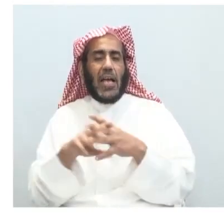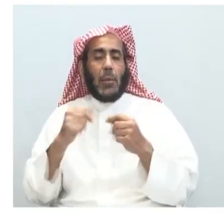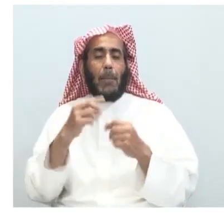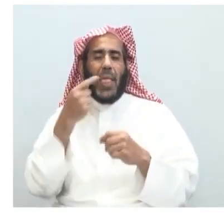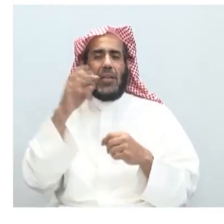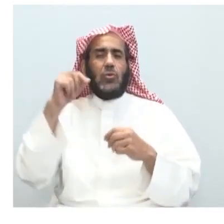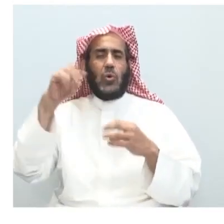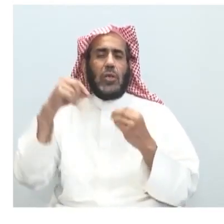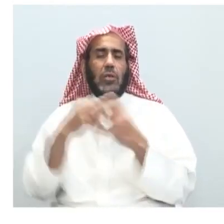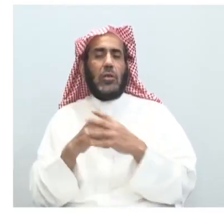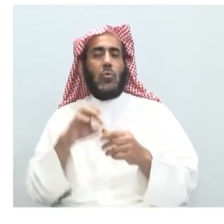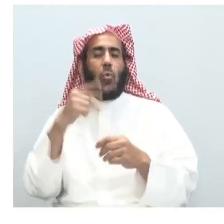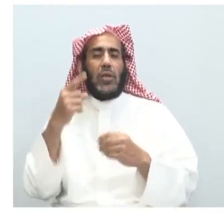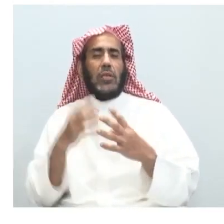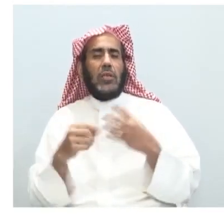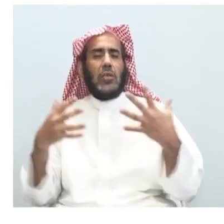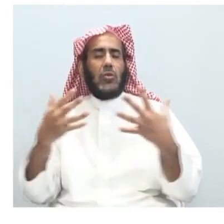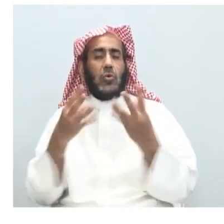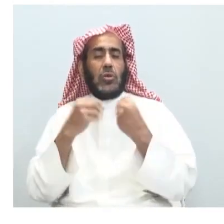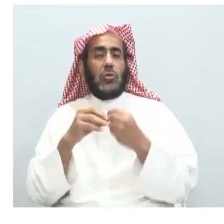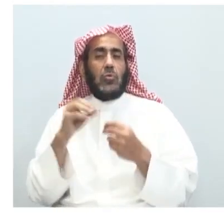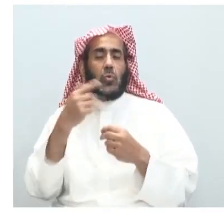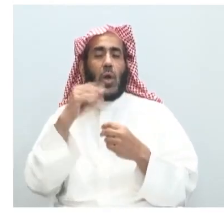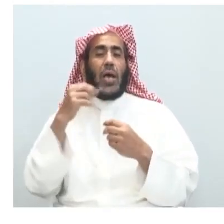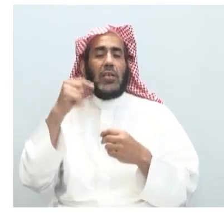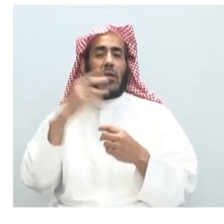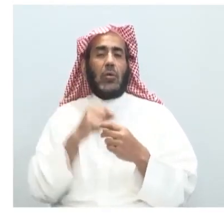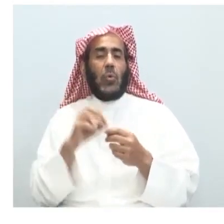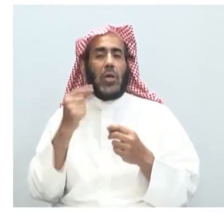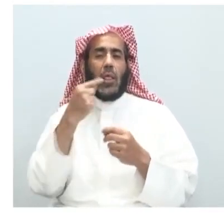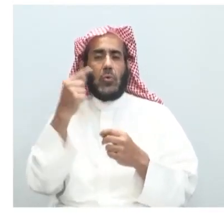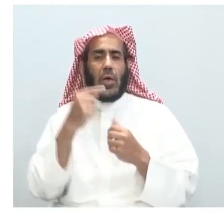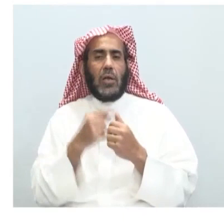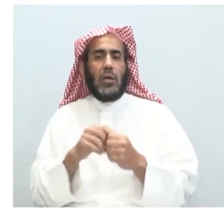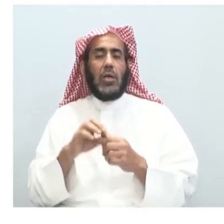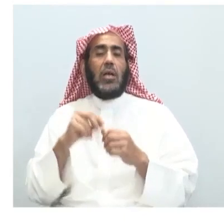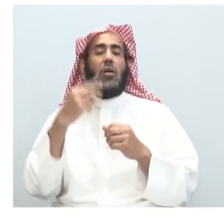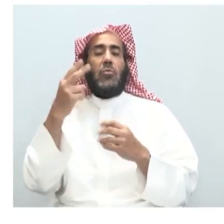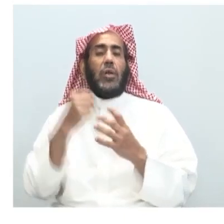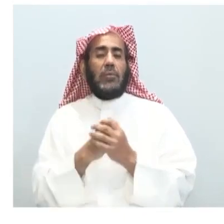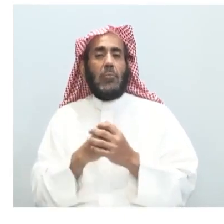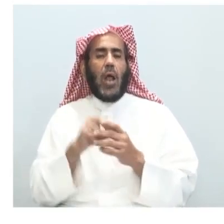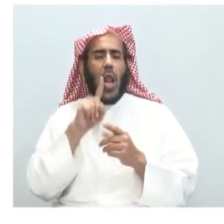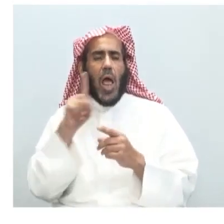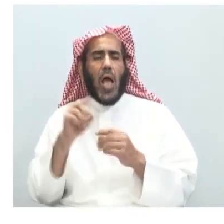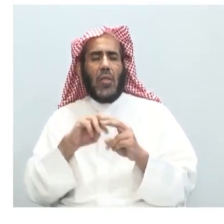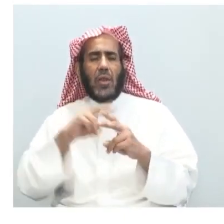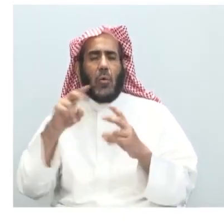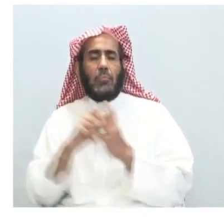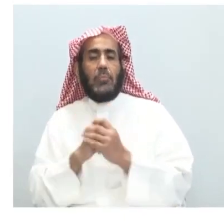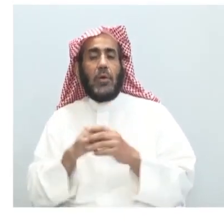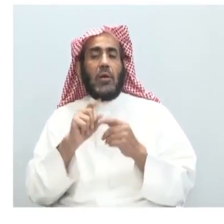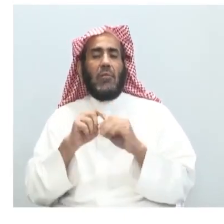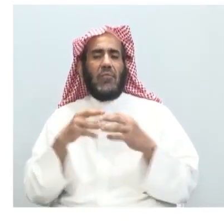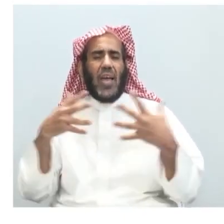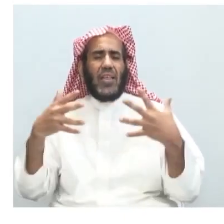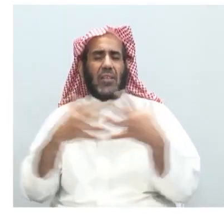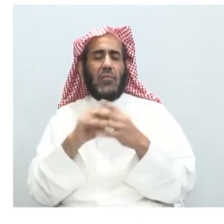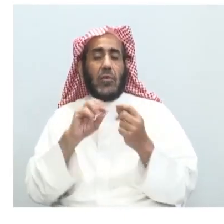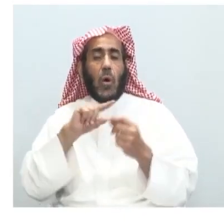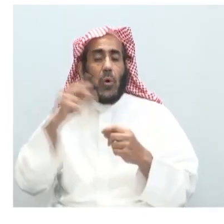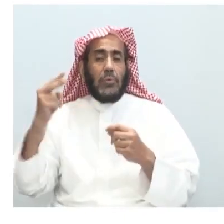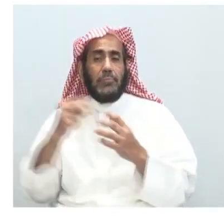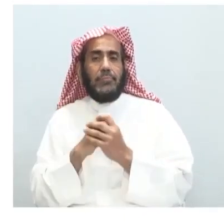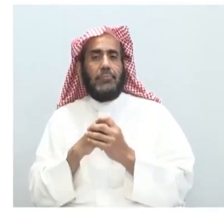سكرين احاديين سيعطيني سكر جديد وهو السكر الثنائي لاحظ النوع في هذا التفاعل هو